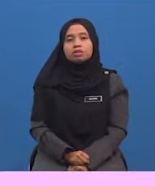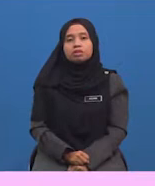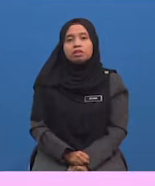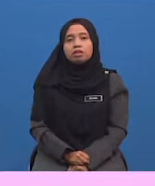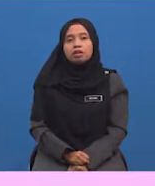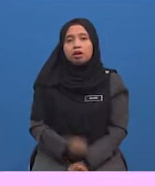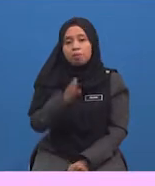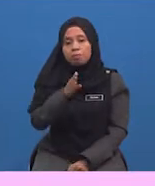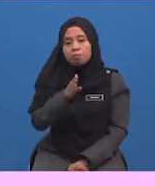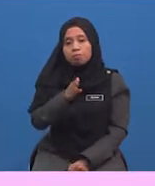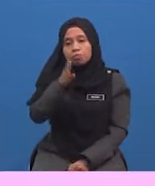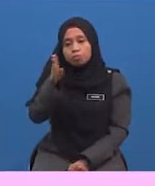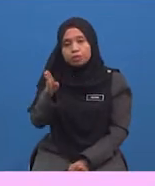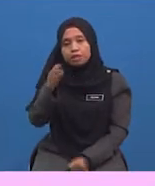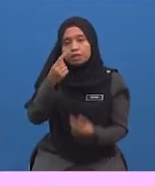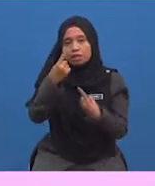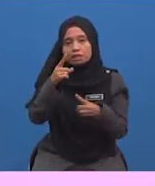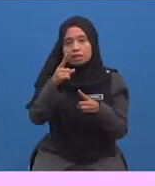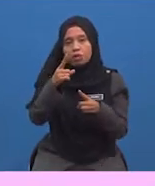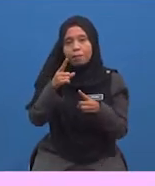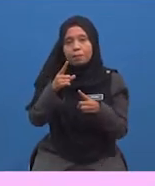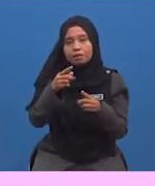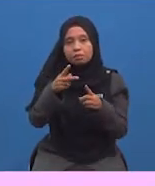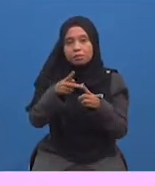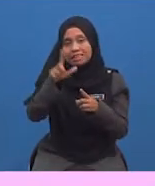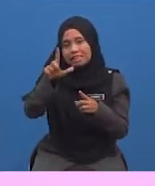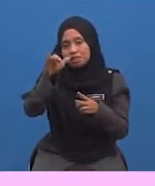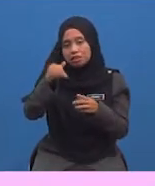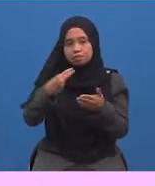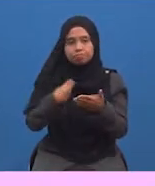Bundarkan jawapan kepada liter yang terhampir.